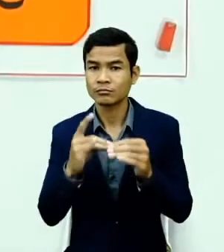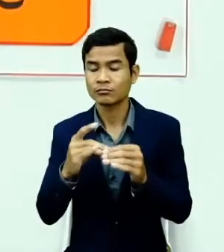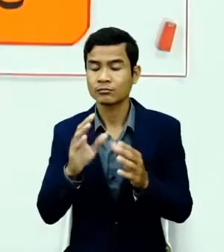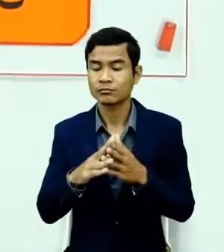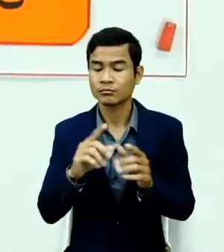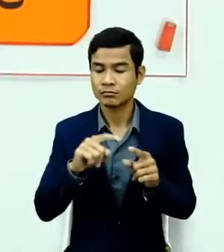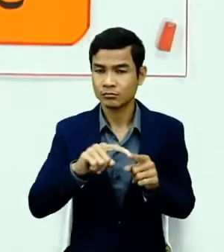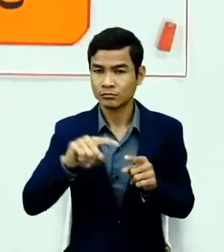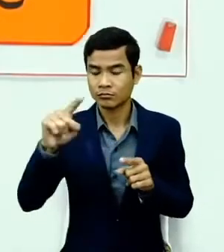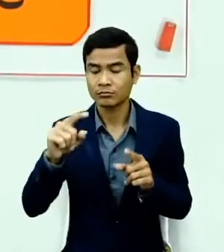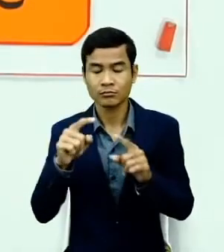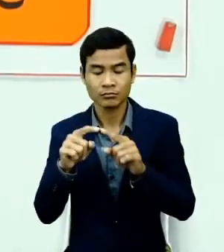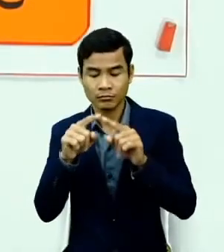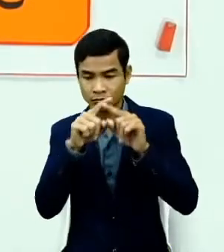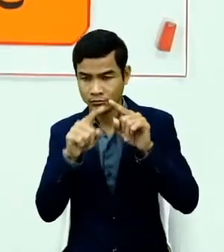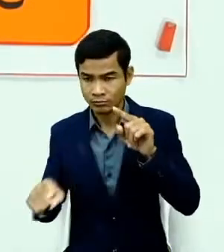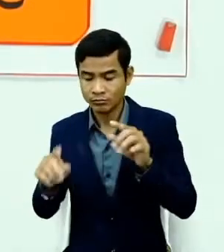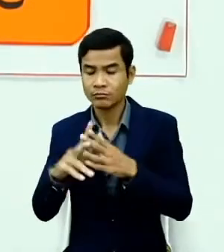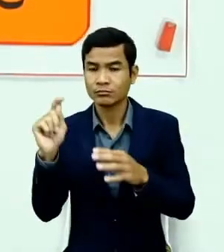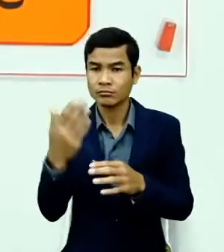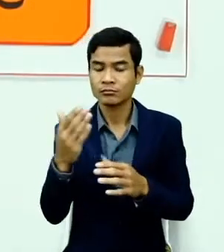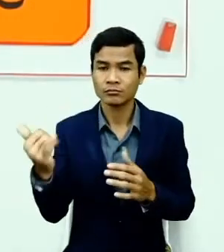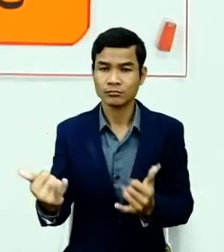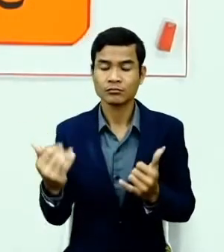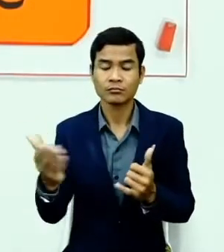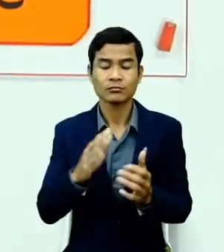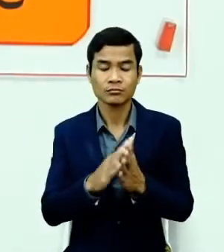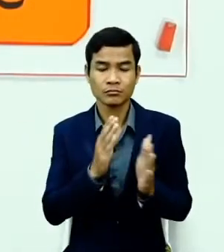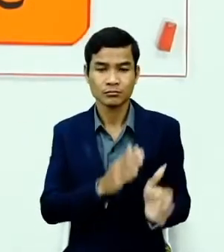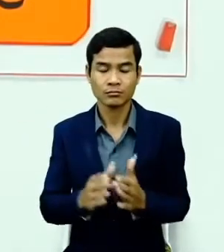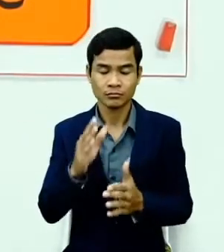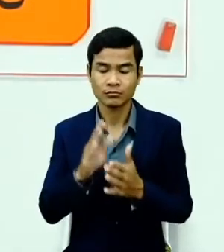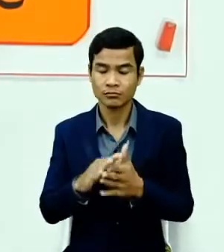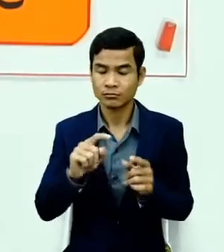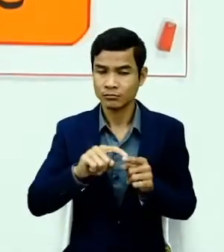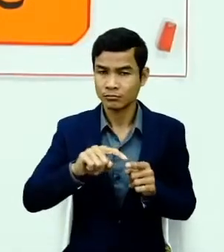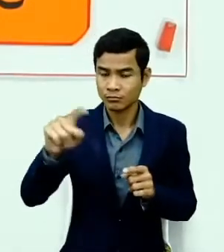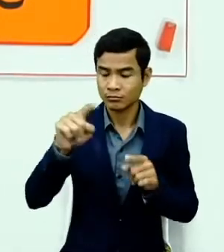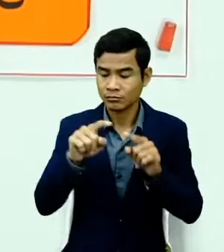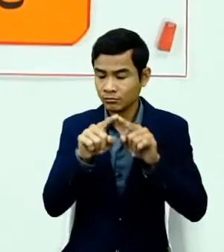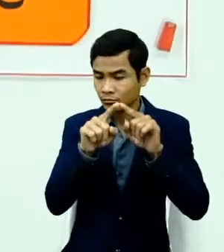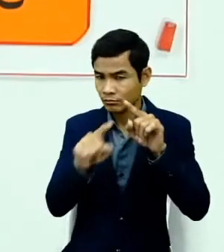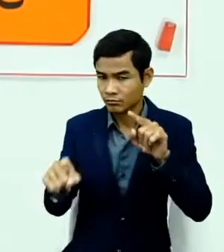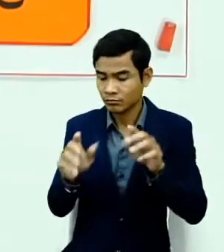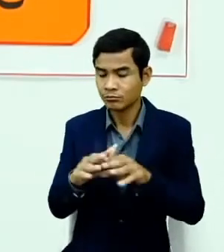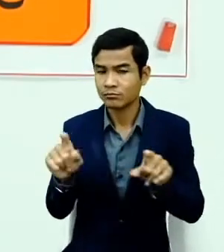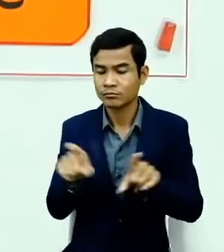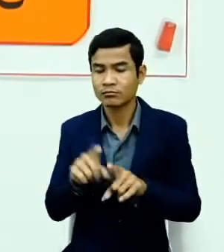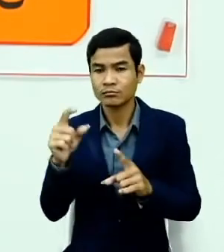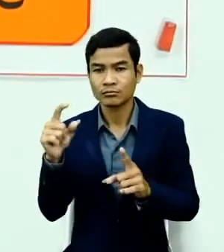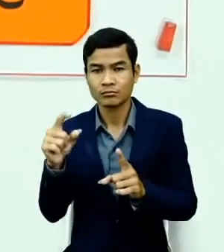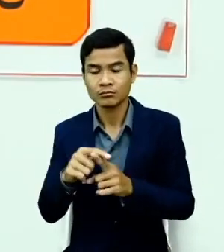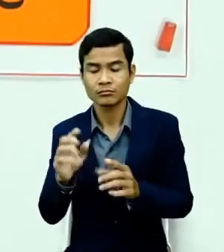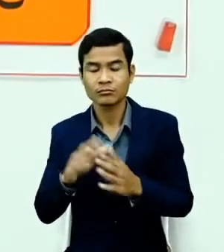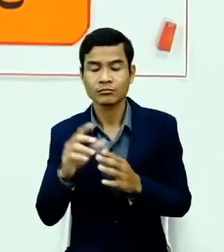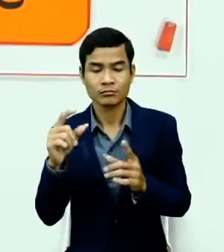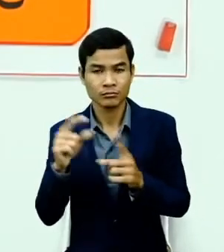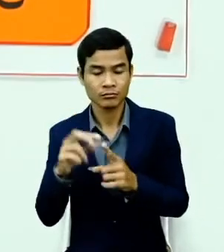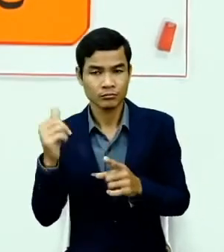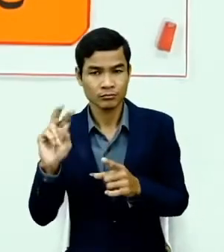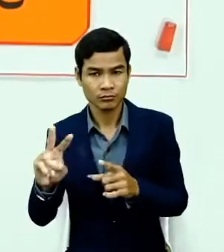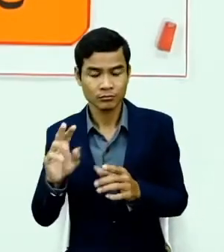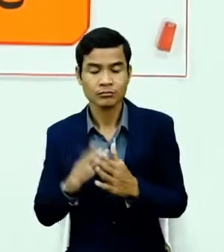ប់ពីពាក្យទៅនឹងរូបភាពឥឡូវកូនកូនត្រៀមខ្លួនគូសទាំងអស់គ្នាដែលយកចង្អុលដែរចង្អុលឲ្យចំពាក្យចាពាក្យទី2នេះ